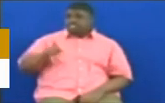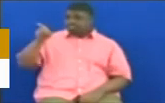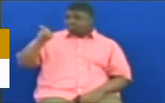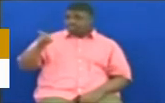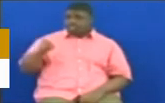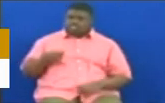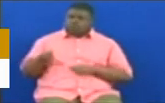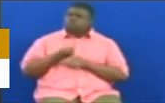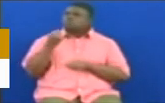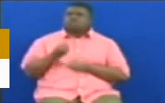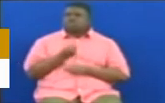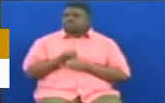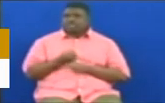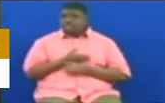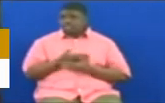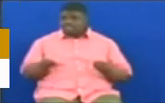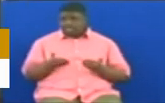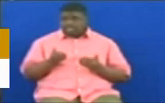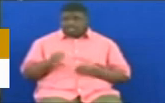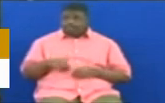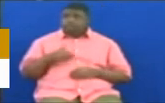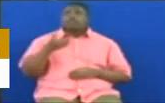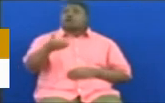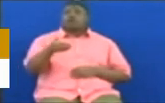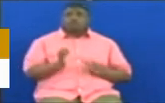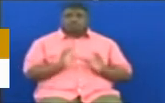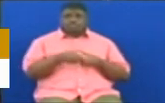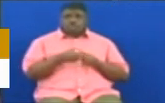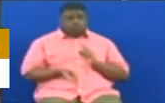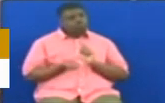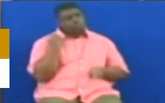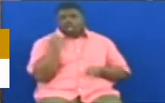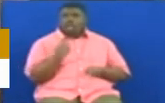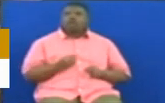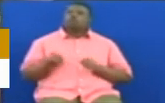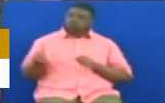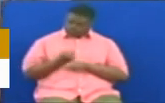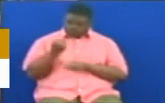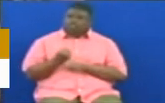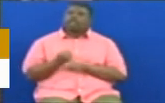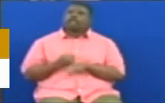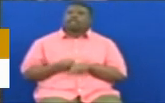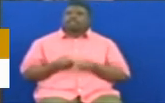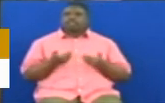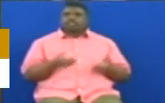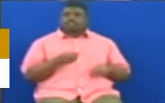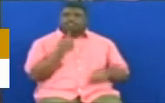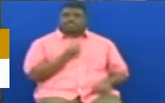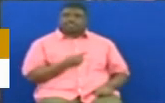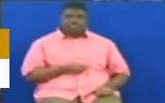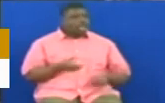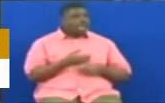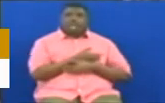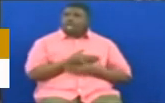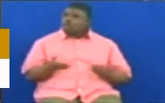zimekuwa zikishughulikiwa, hata kama zitakuja baada ya kikao kingine kupita, bado tumekuwa tukizishughulikia. Na hapa nataka kutamka kwamba